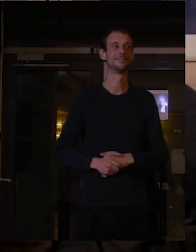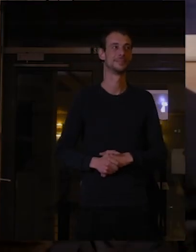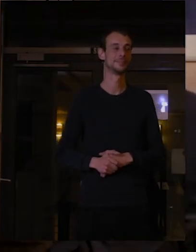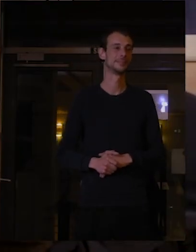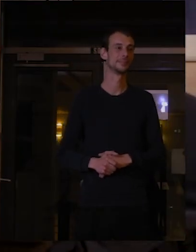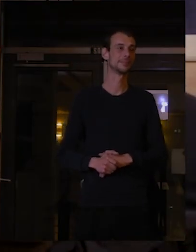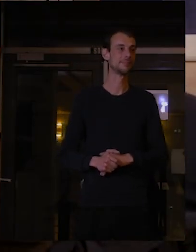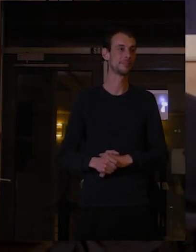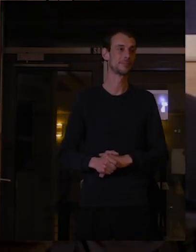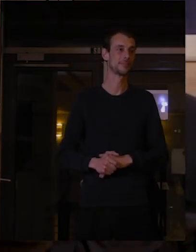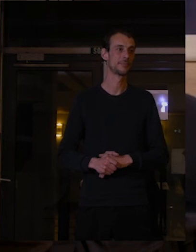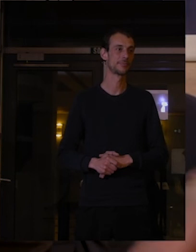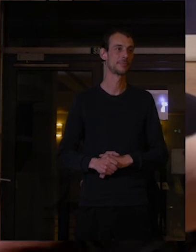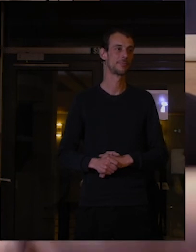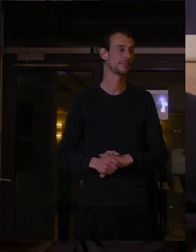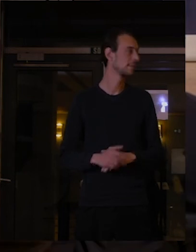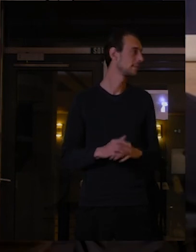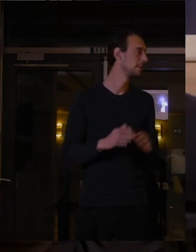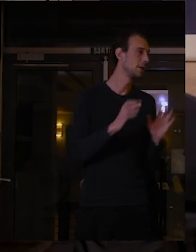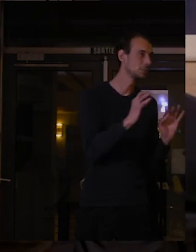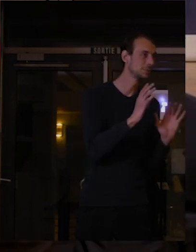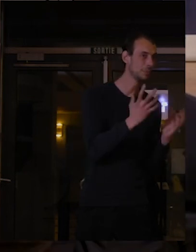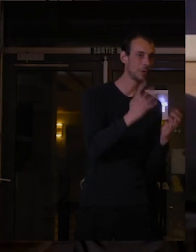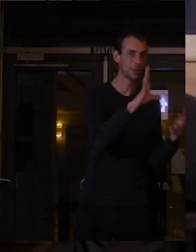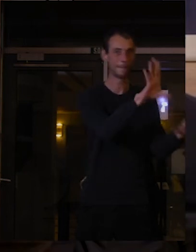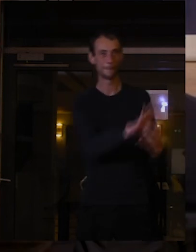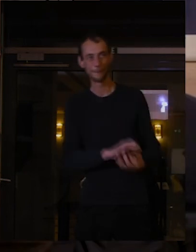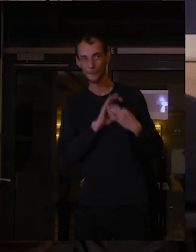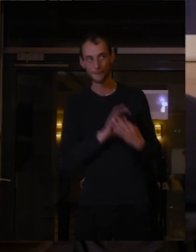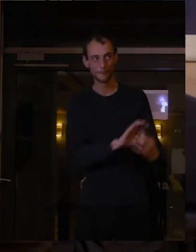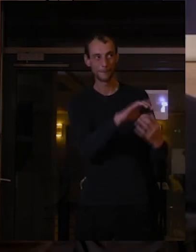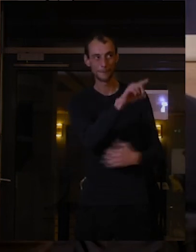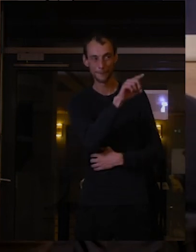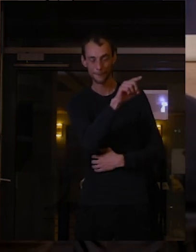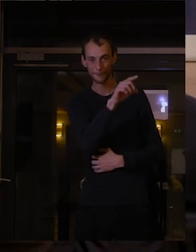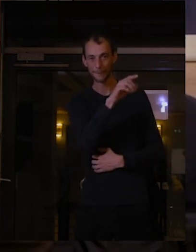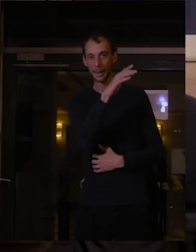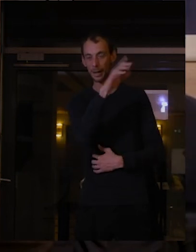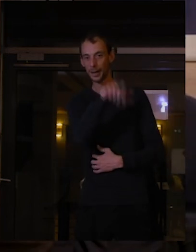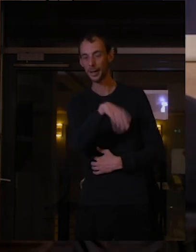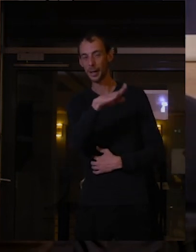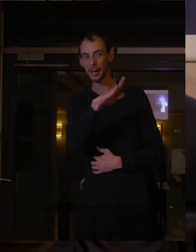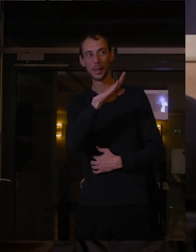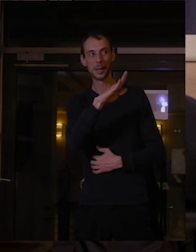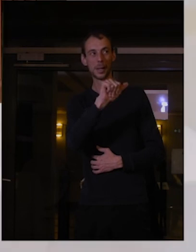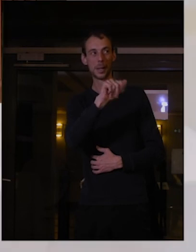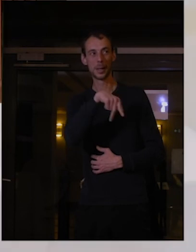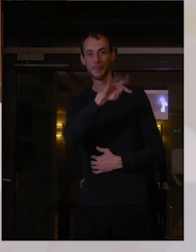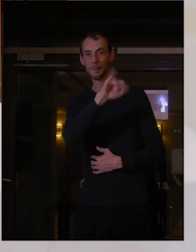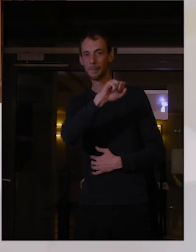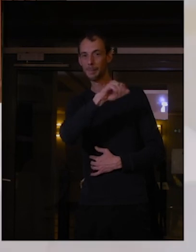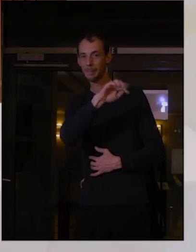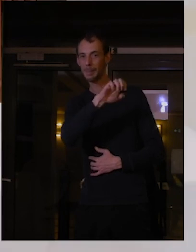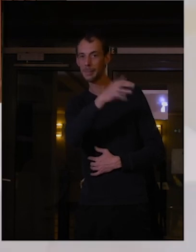Mais juste, je peux juste rebondir sur ce que vient de dire Baptiste. Mais en